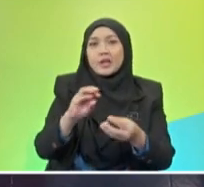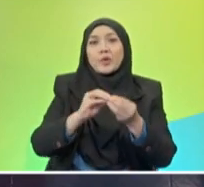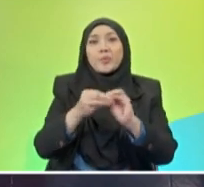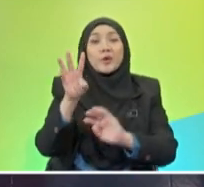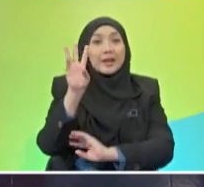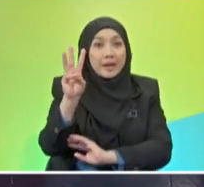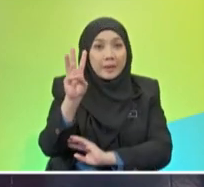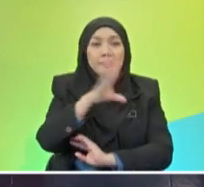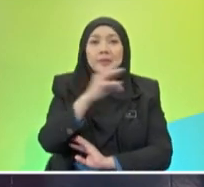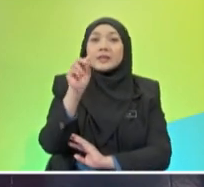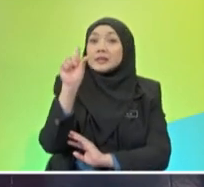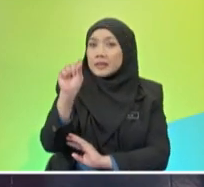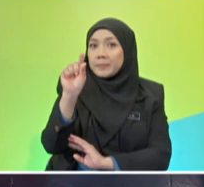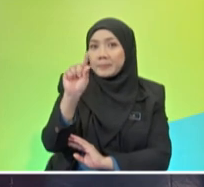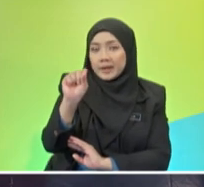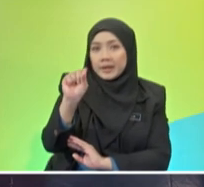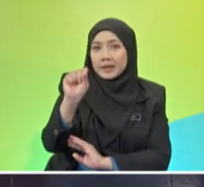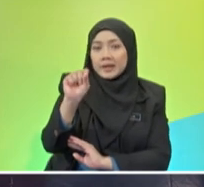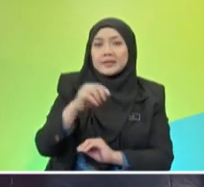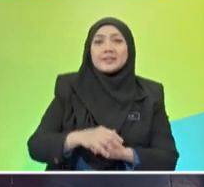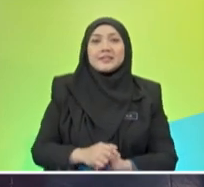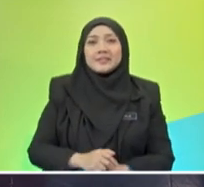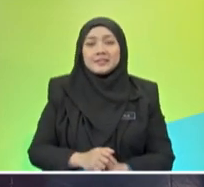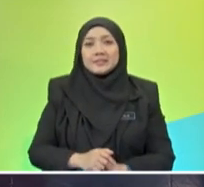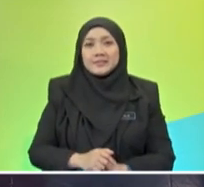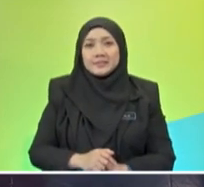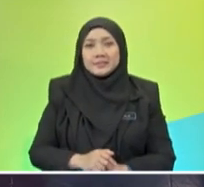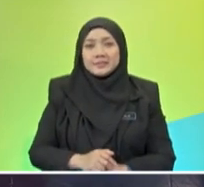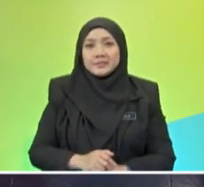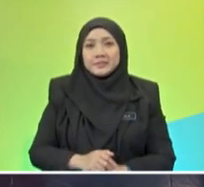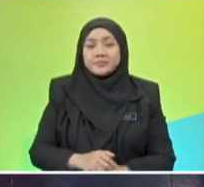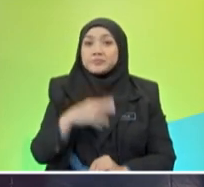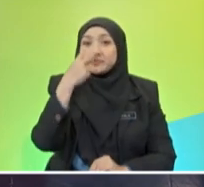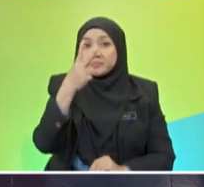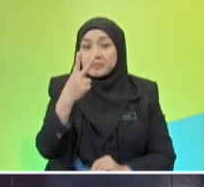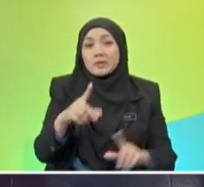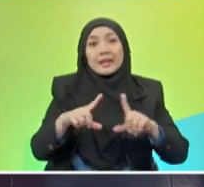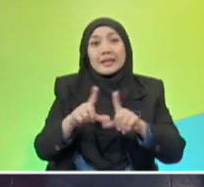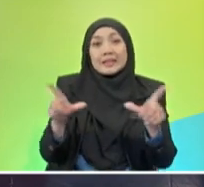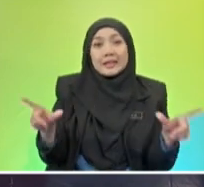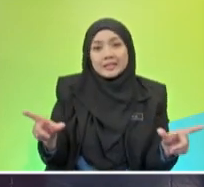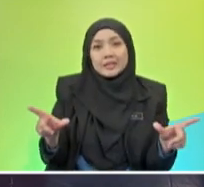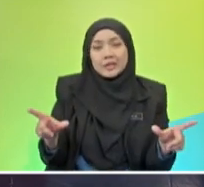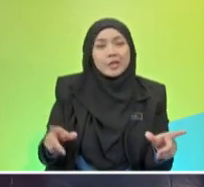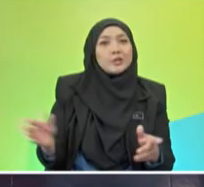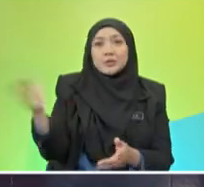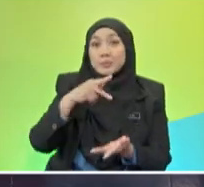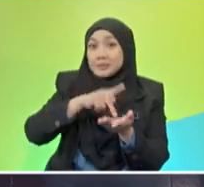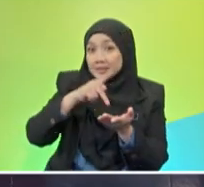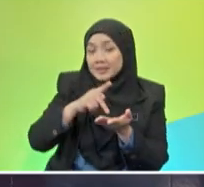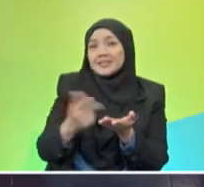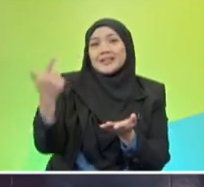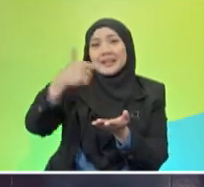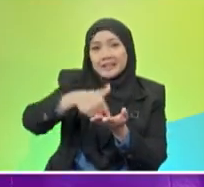situ. Okay. Ha, kita dah hampir siap ni, Chris. Okey. Jom kira bersama-sama ya.